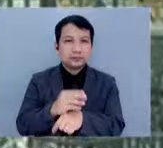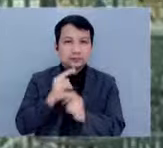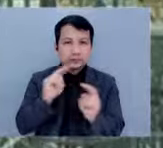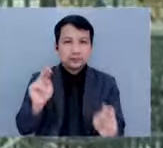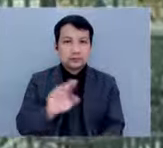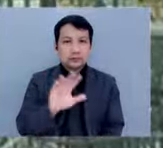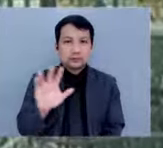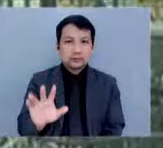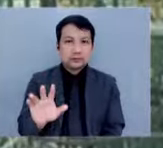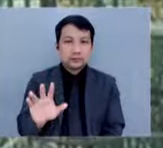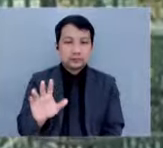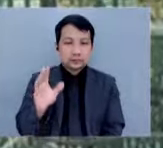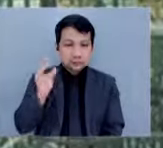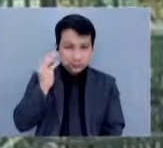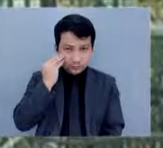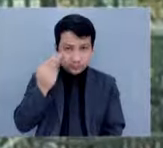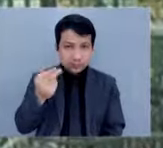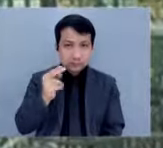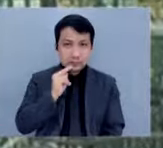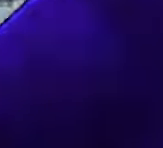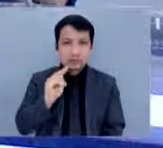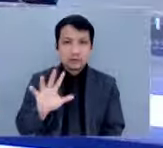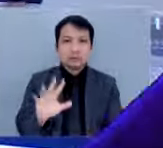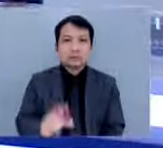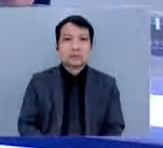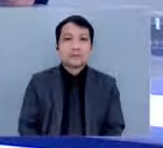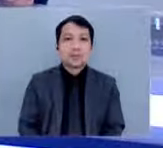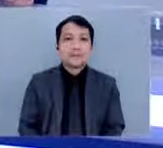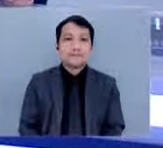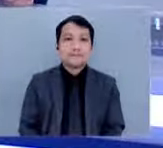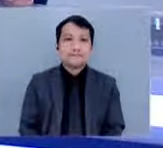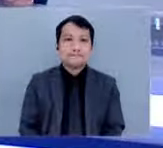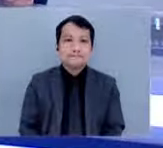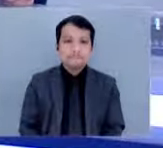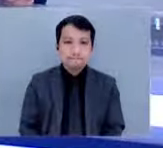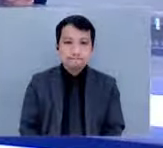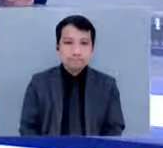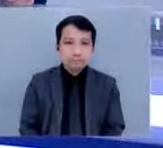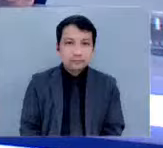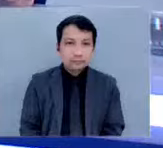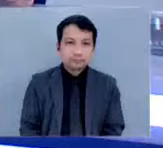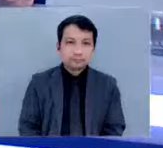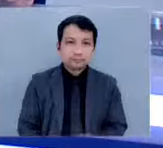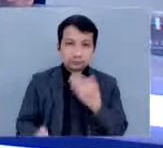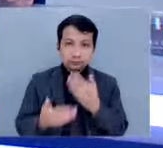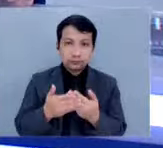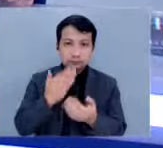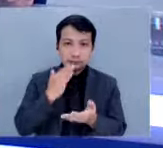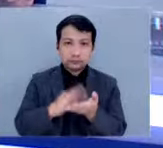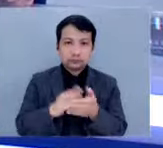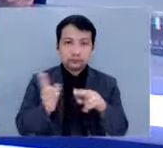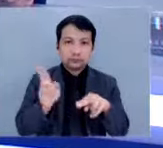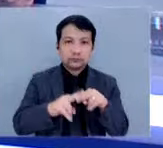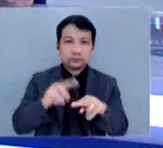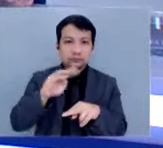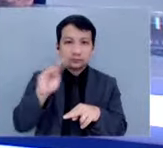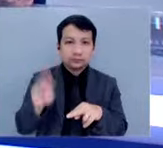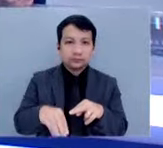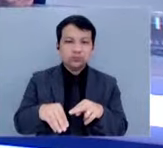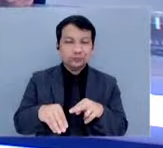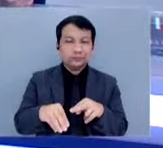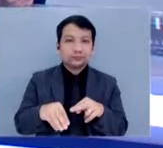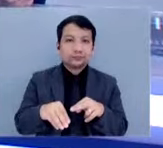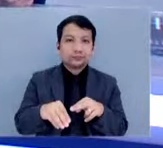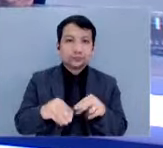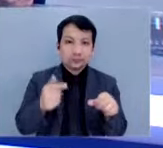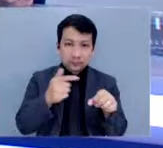Frontline, Maricel Halili, News 5. Good news at bad news po. May taas presyo sa petrolyo pero may bawas singil naman